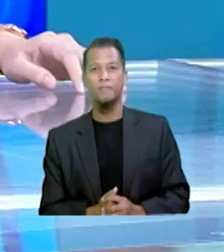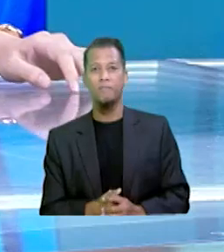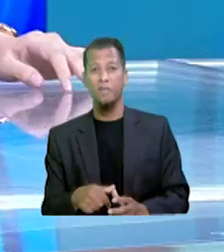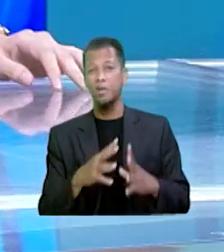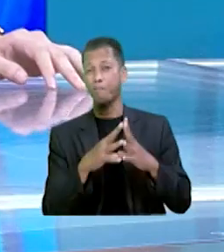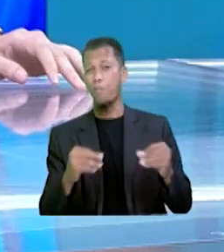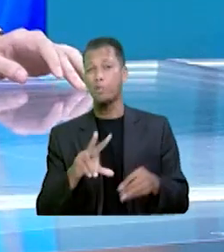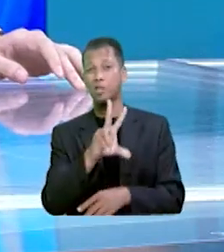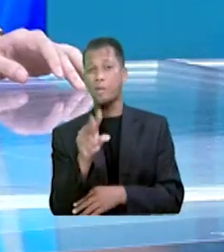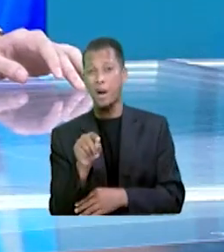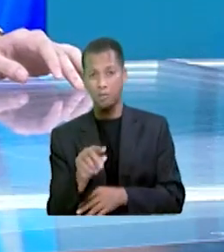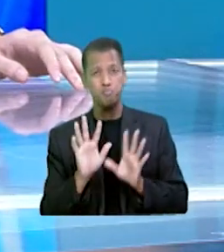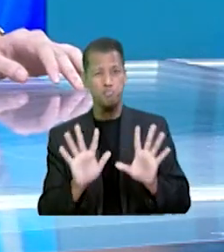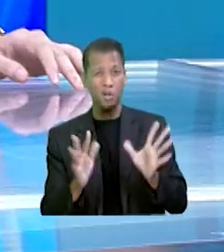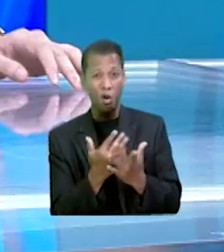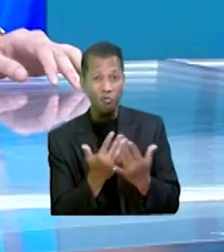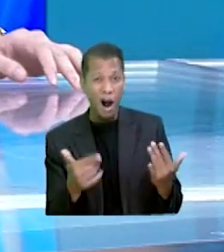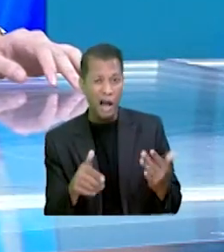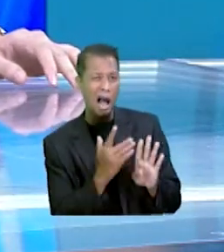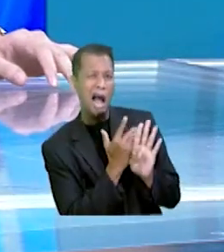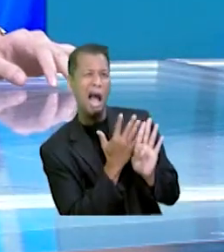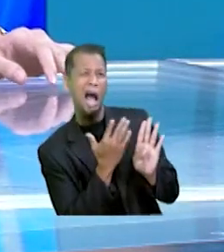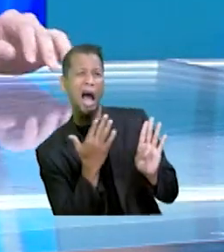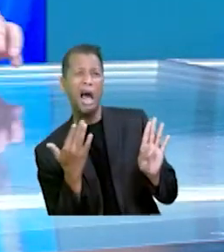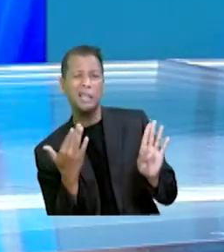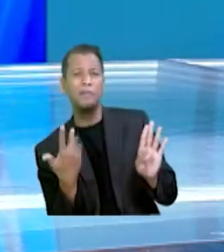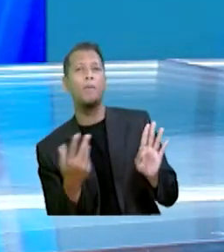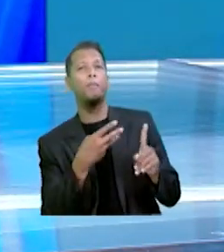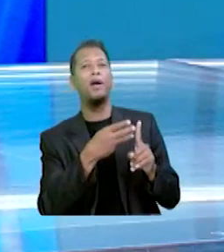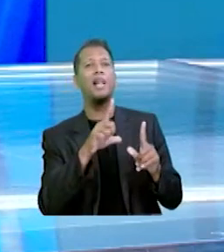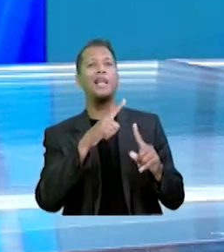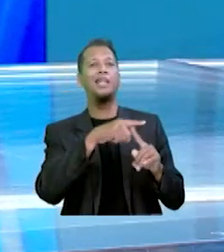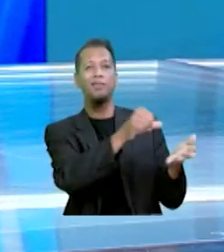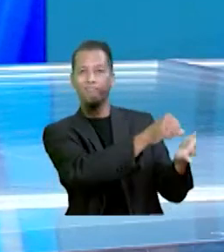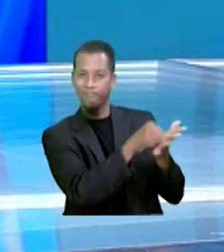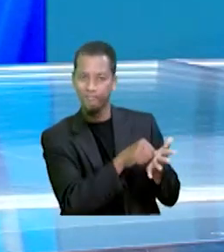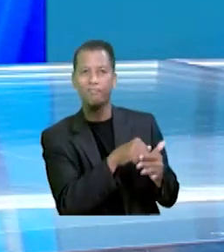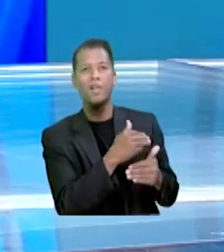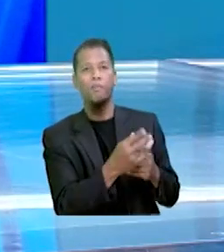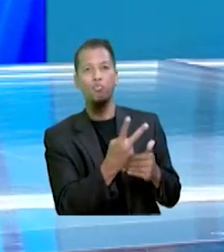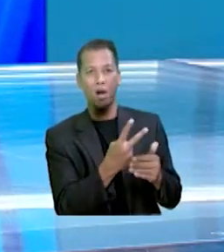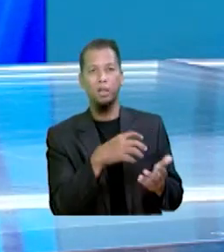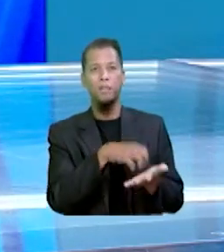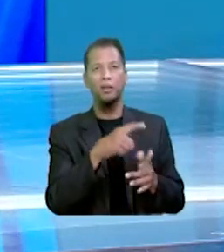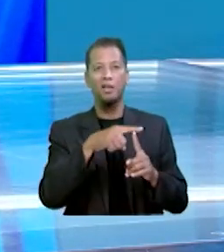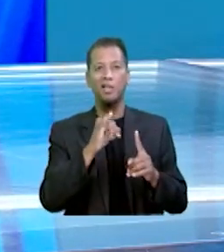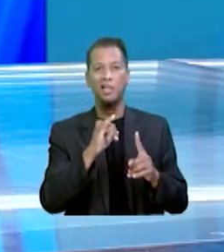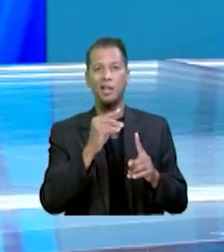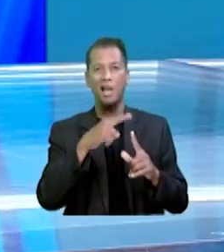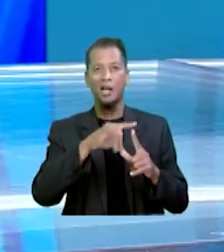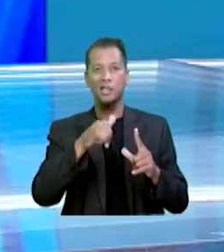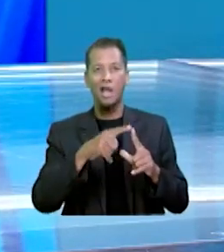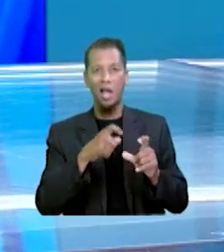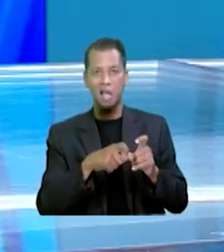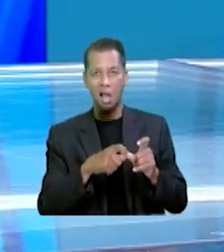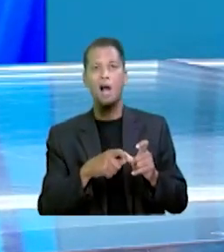Pemirsa, di Depok, Jawa Barat, ratusan warga pagi tadi juga antre untuk mendapatkan BLT tahap 2 di Kelurahan Tirta Jaya, Kecamatan Sukmajaya,